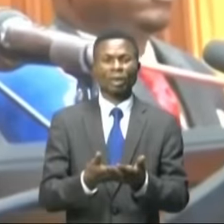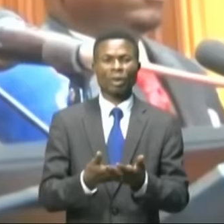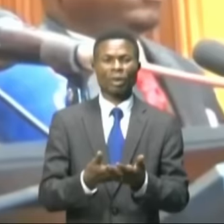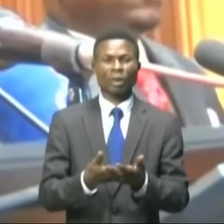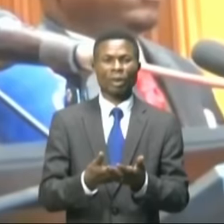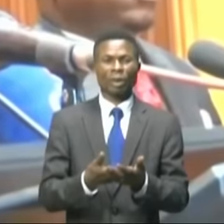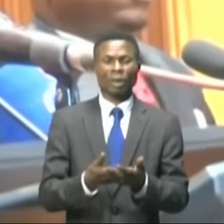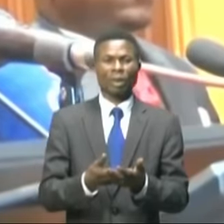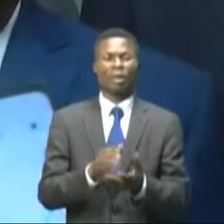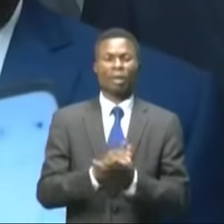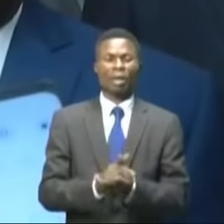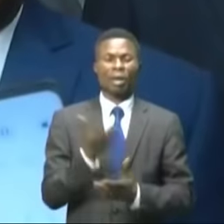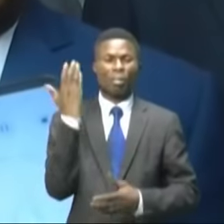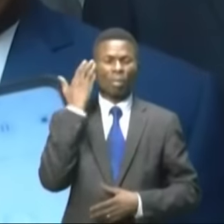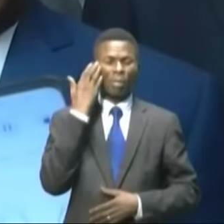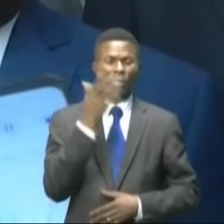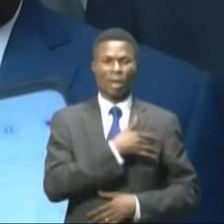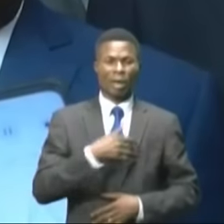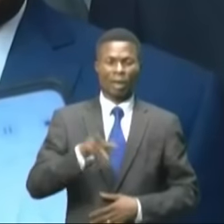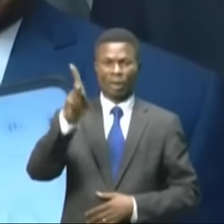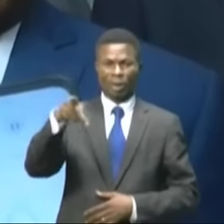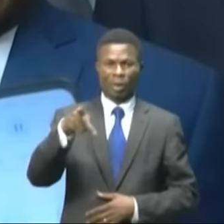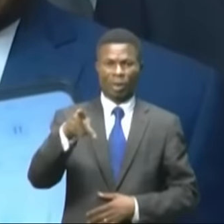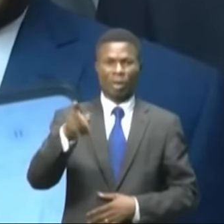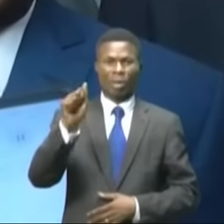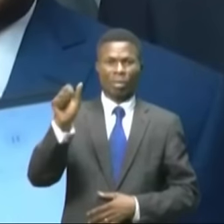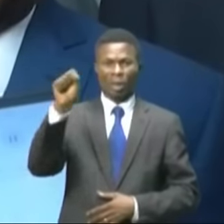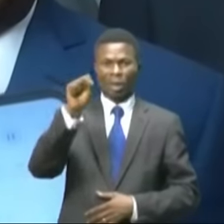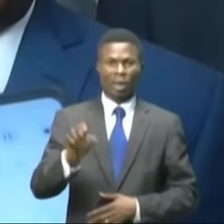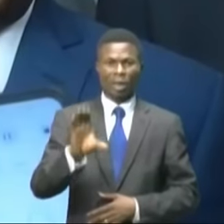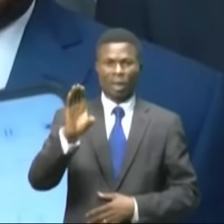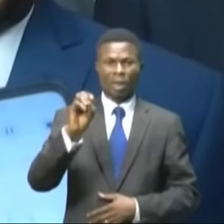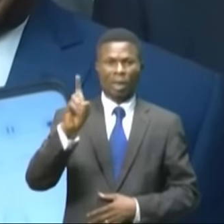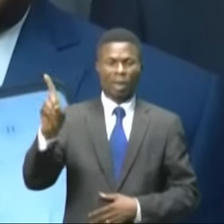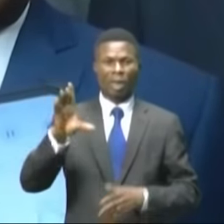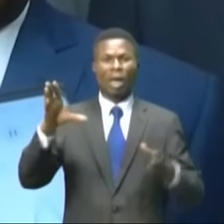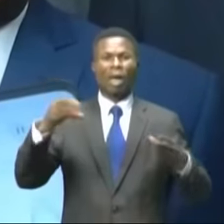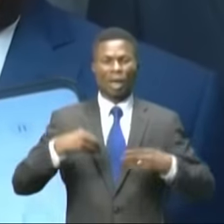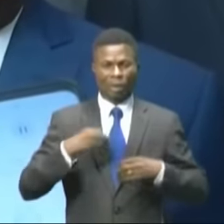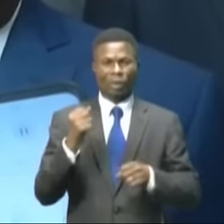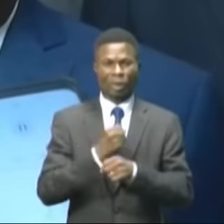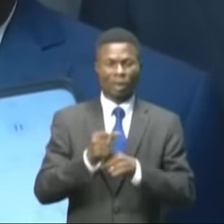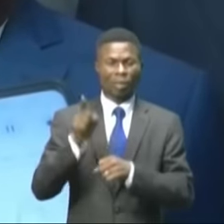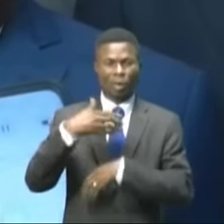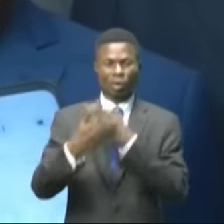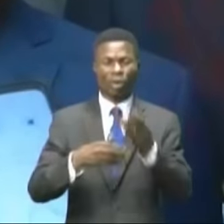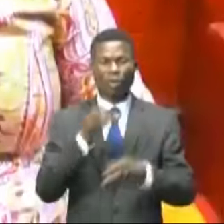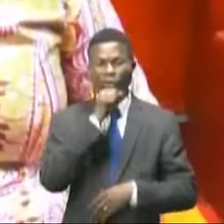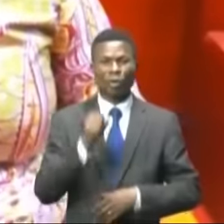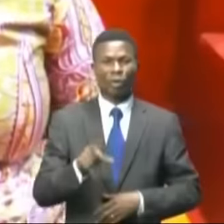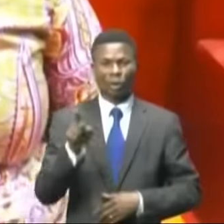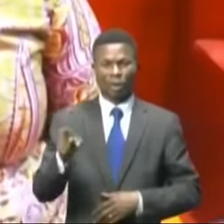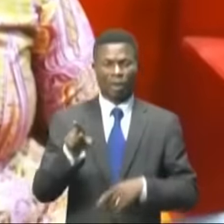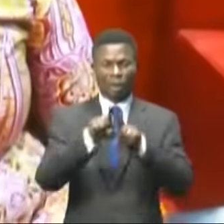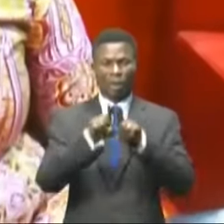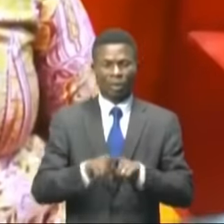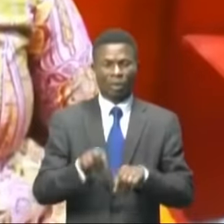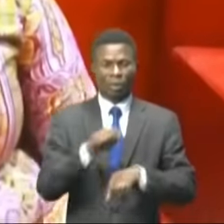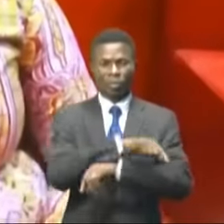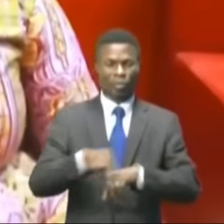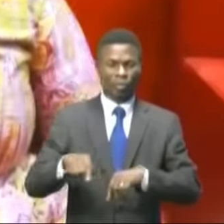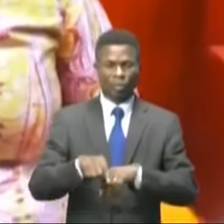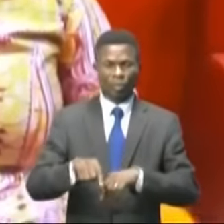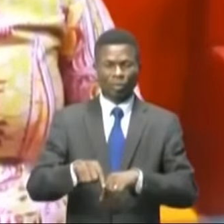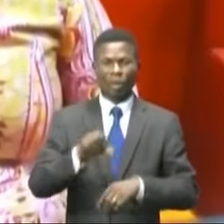Kindwelo Pascal, lorsqu'il a reconnu le travail qui a été fait par ses prédécesseurs et aussi par l'administration